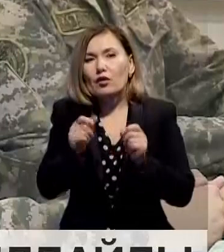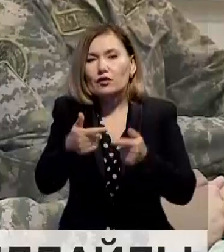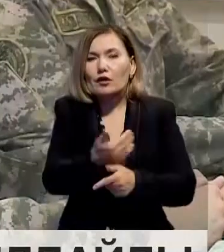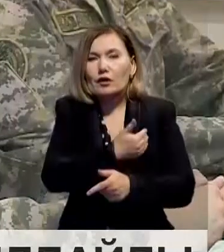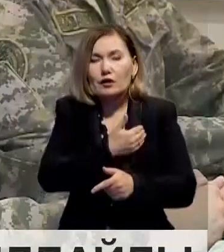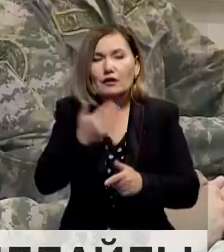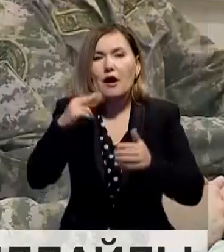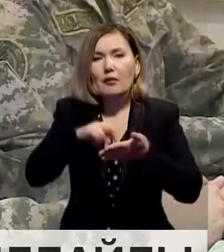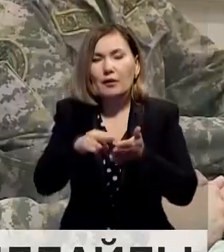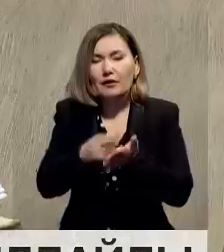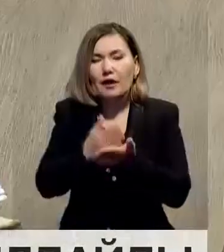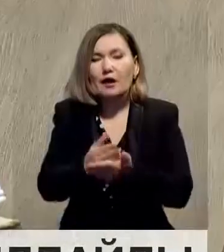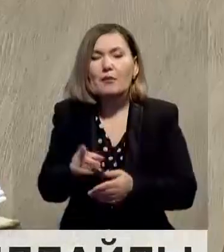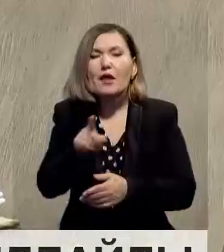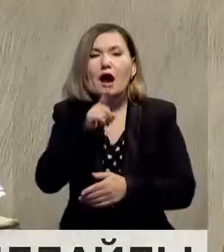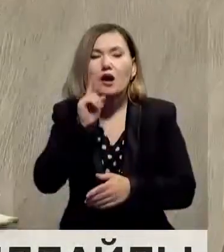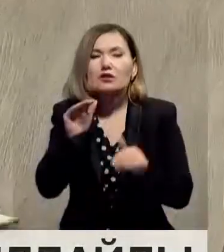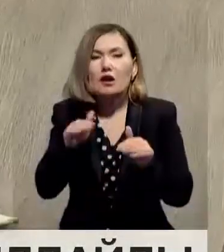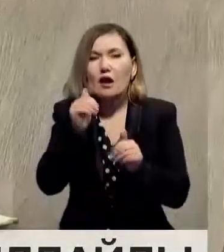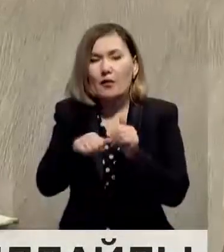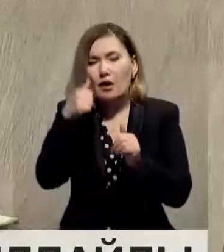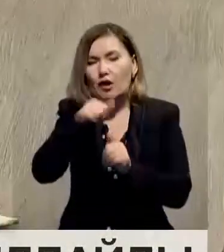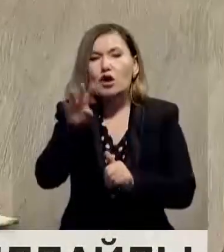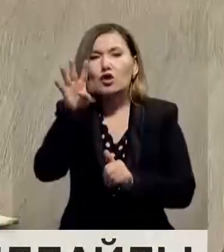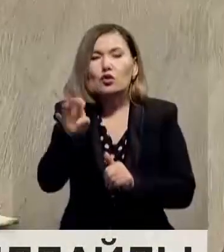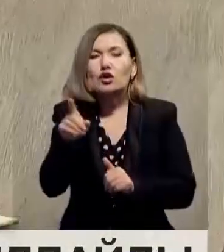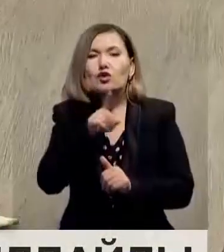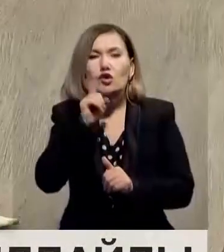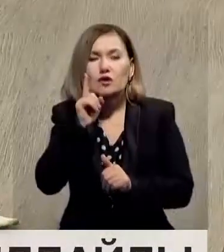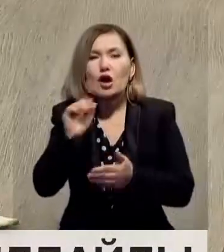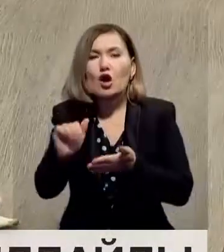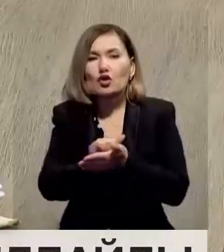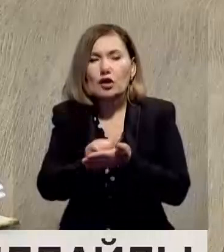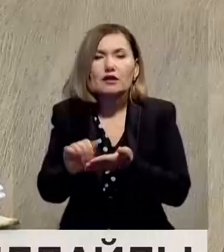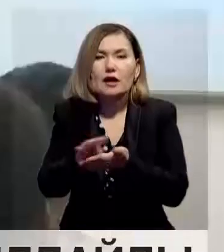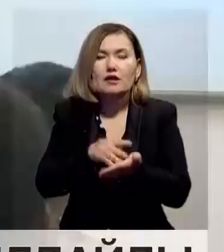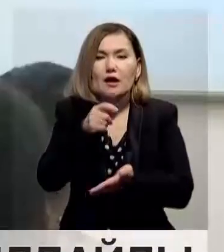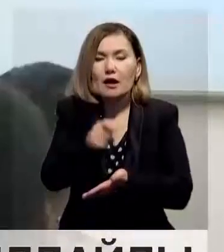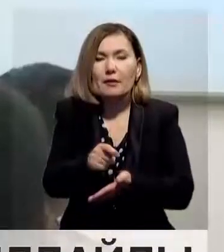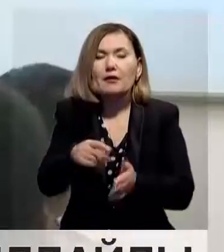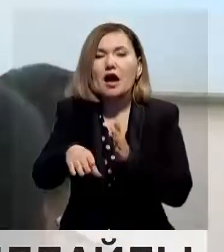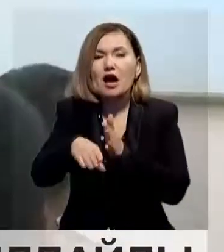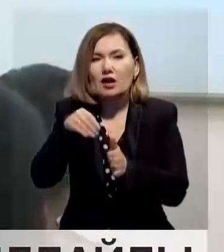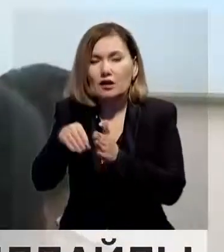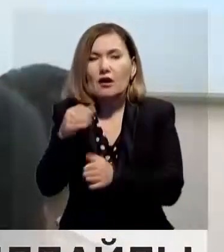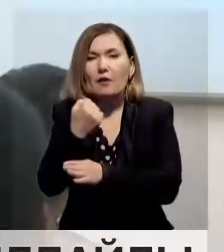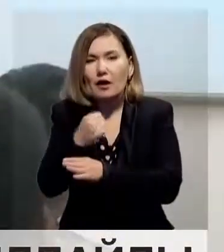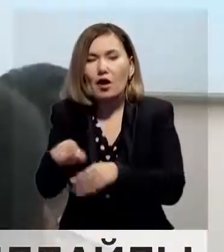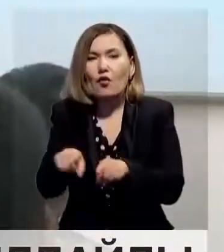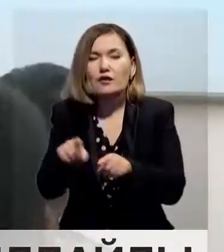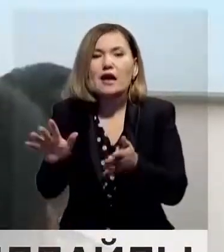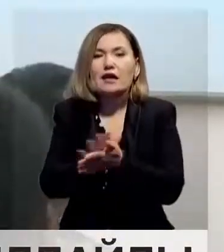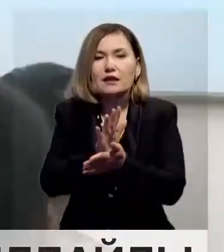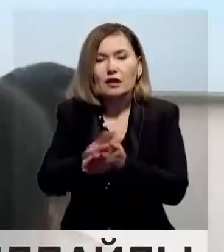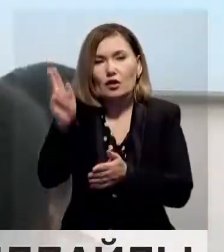Жалпы Нұрлыбай сияқты әскери колледжде жыл сайын 400-ден астам талапкер құжат тапсырады. Тек іріктеуден өткендер ғана осында тегін